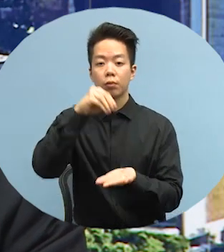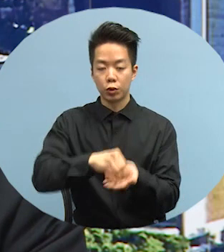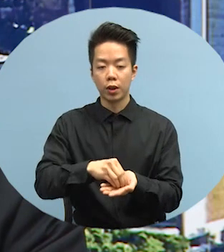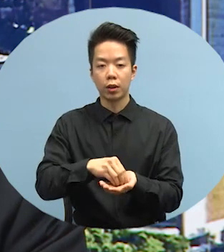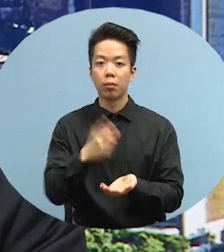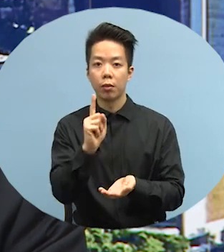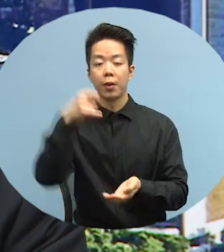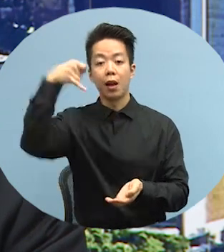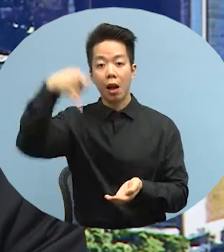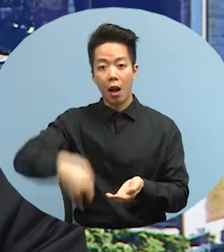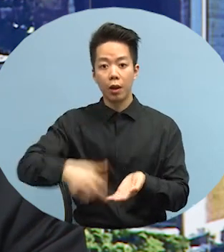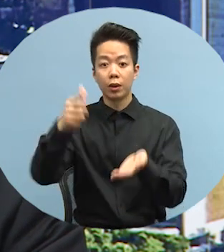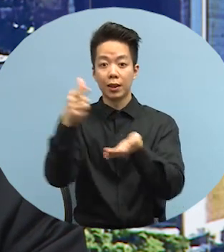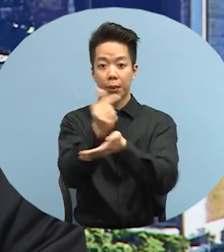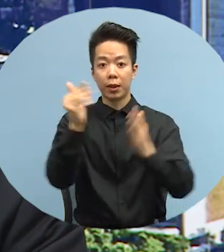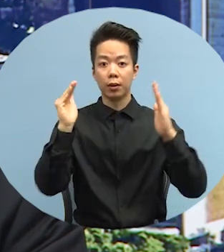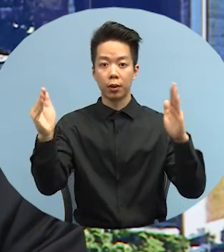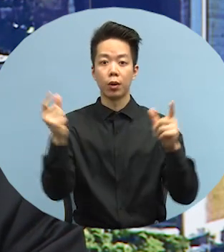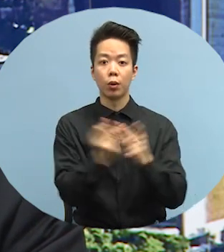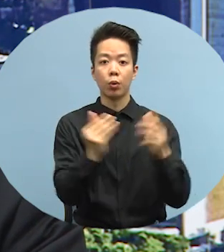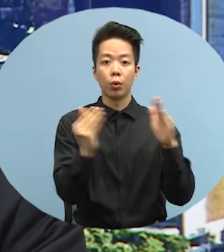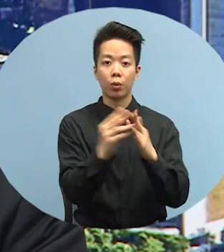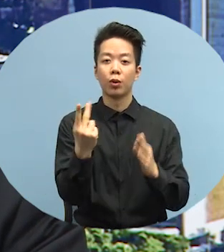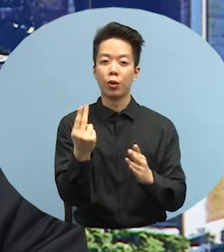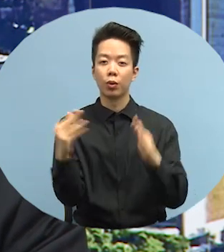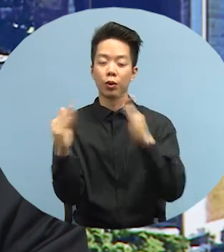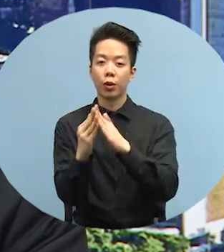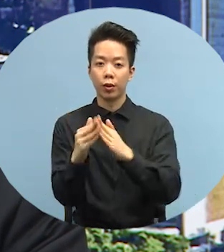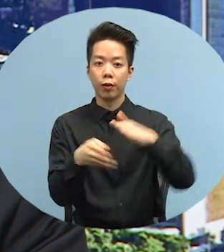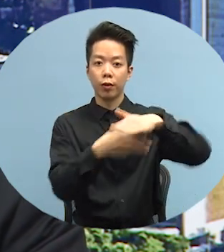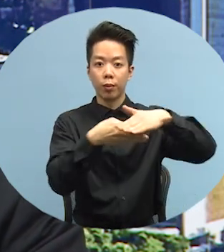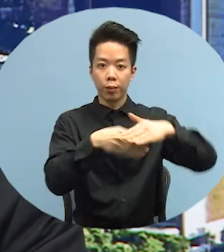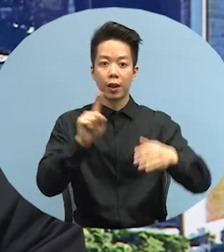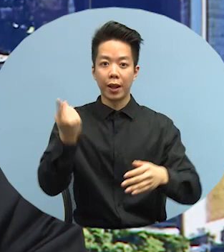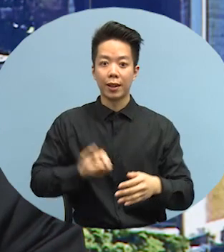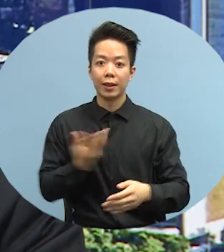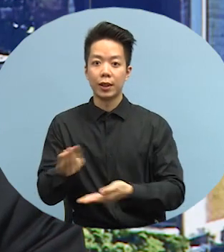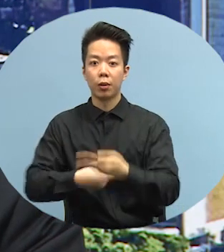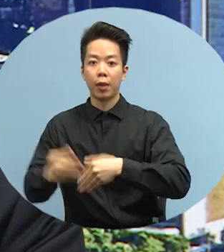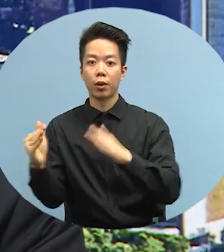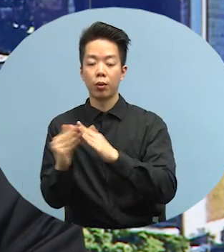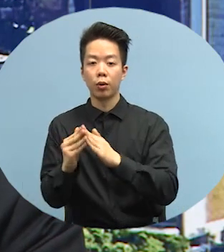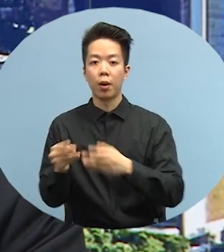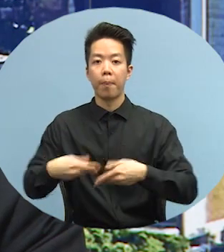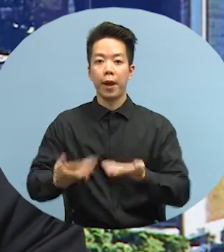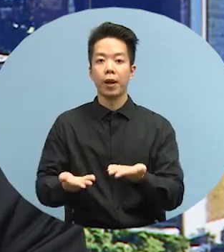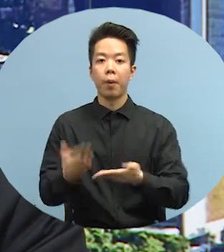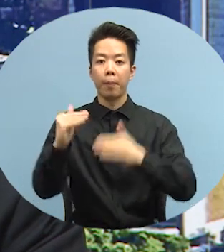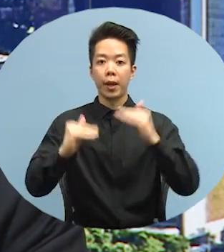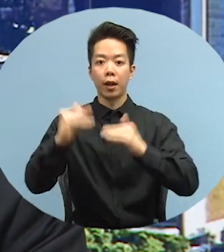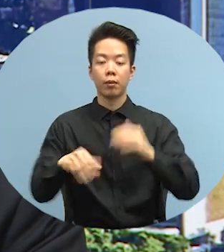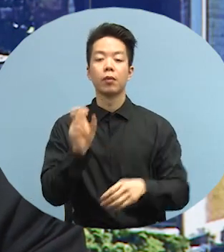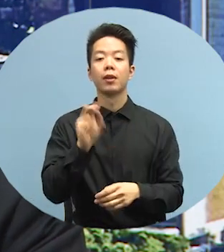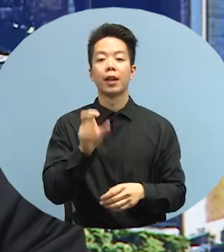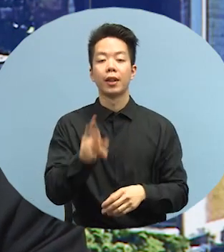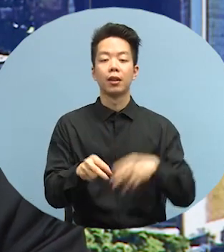下一個十年期嘅公屋、綠置居以及其他資助出售房屋嘅供應比例繼續